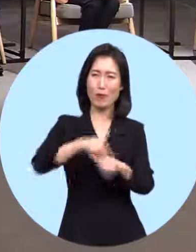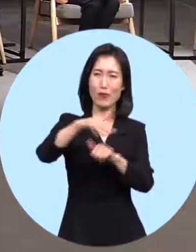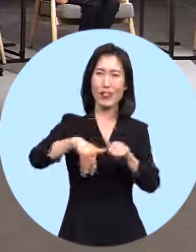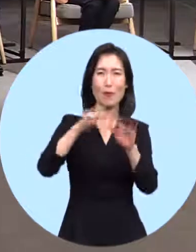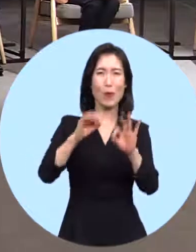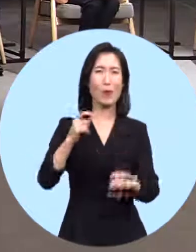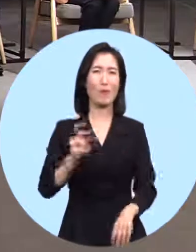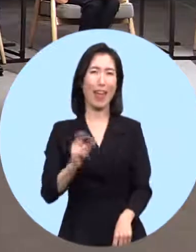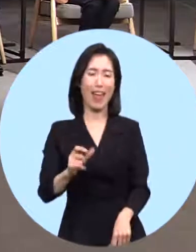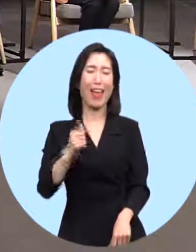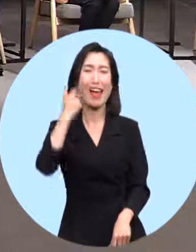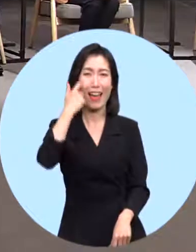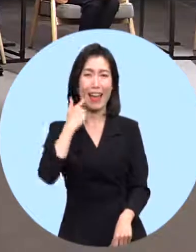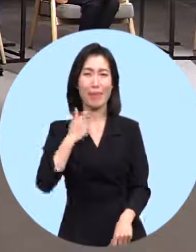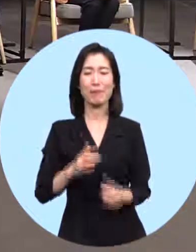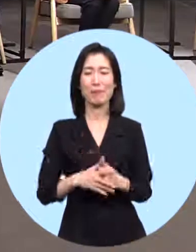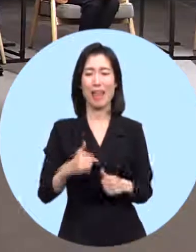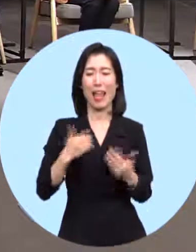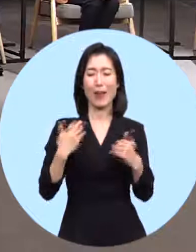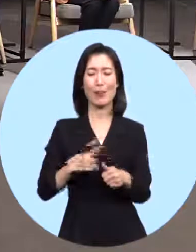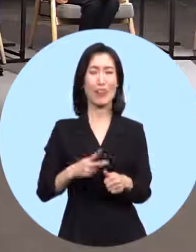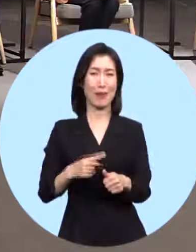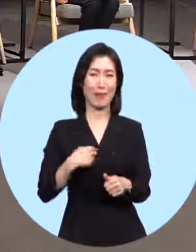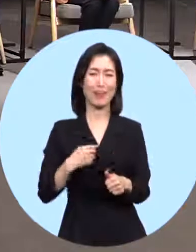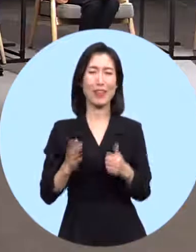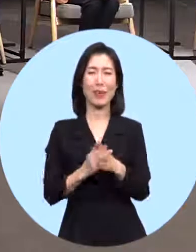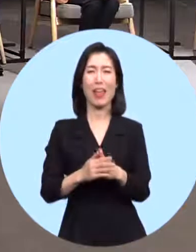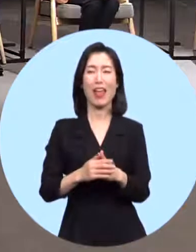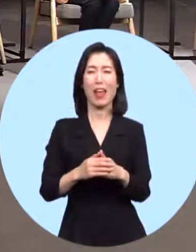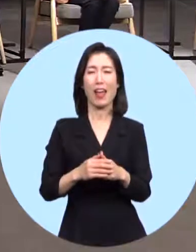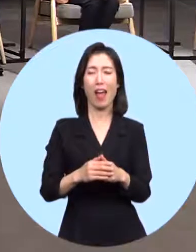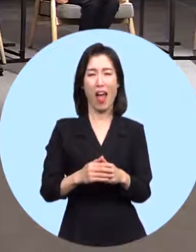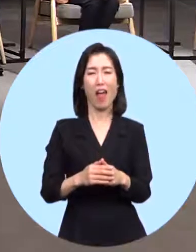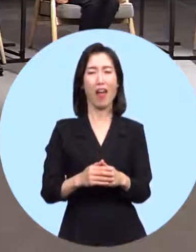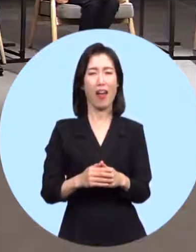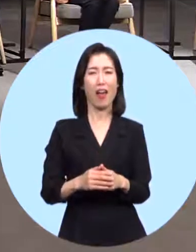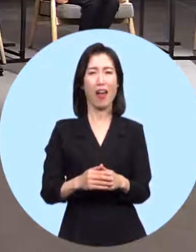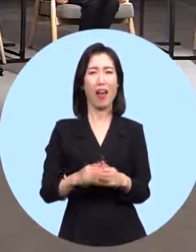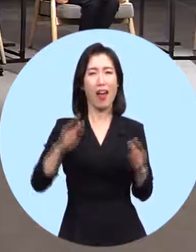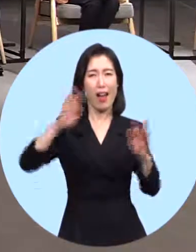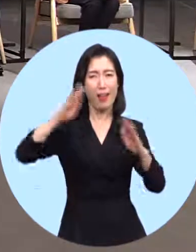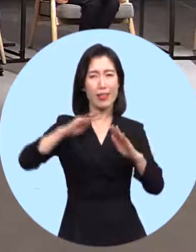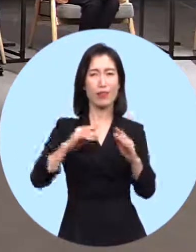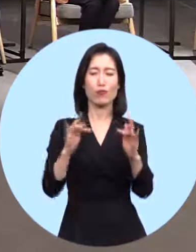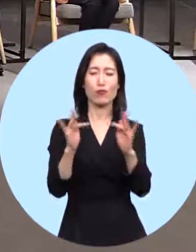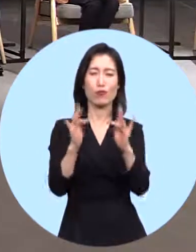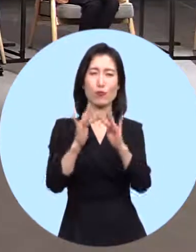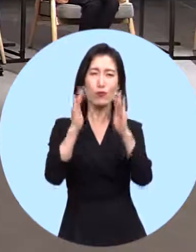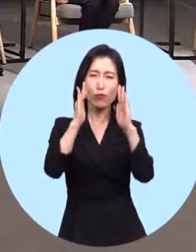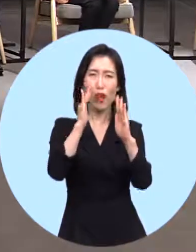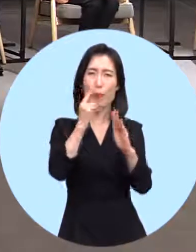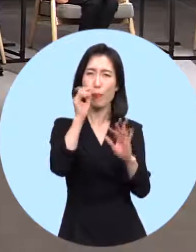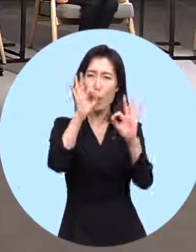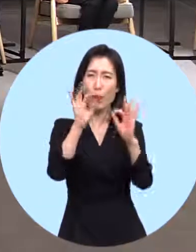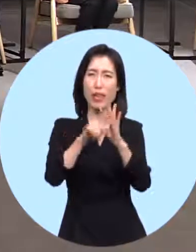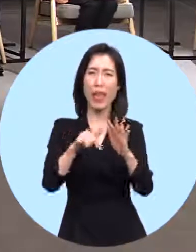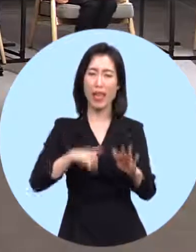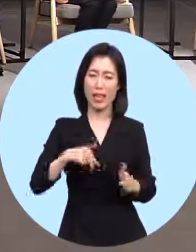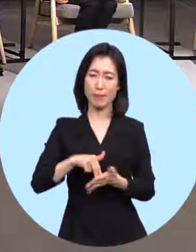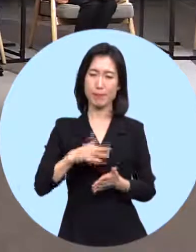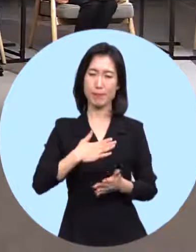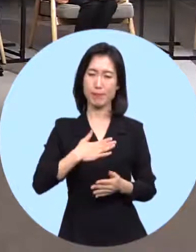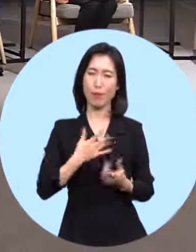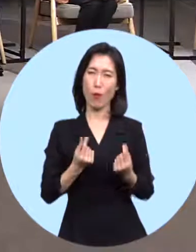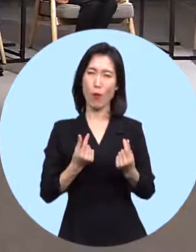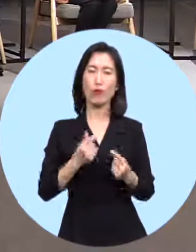것 같아요. 그래서 제가 학교 선생이다 보니까 학생들이 온라인 수업 들을 때 이런 느낌일까? 이런 생각도 들고